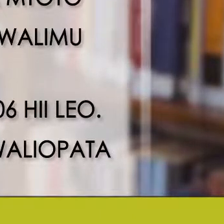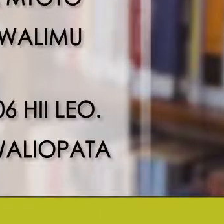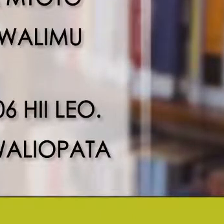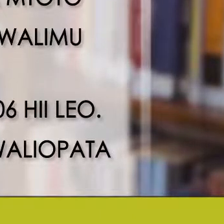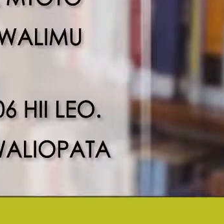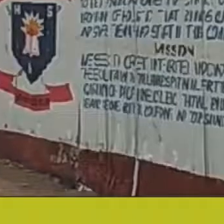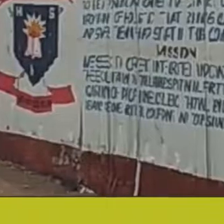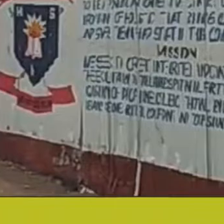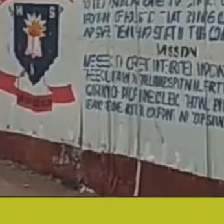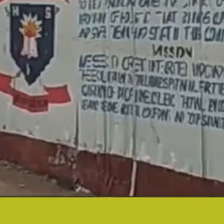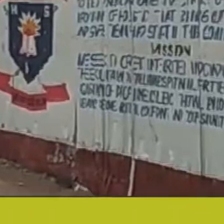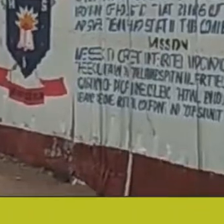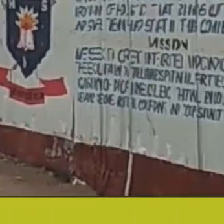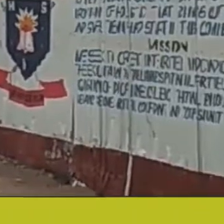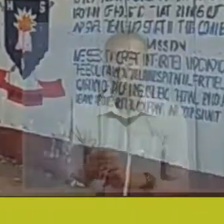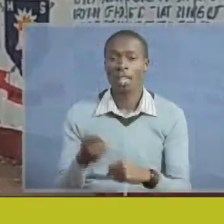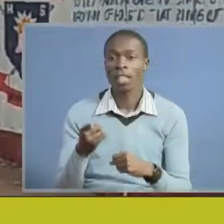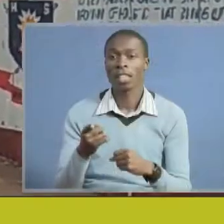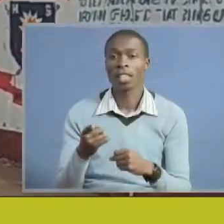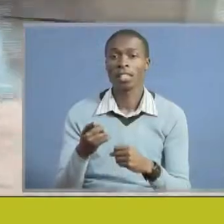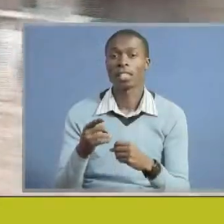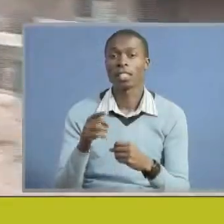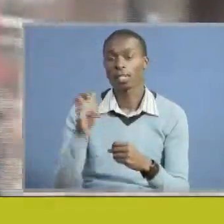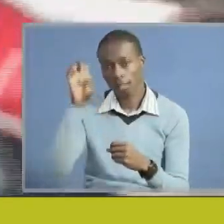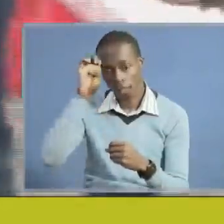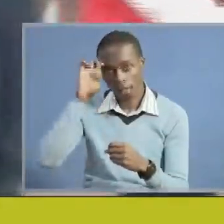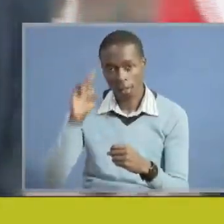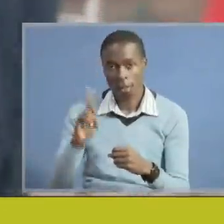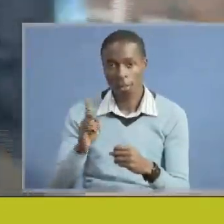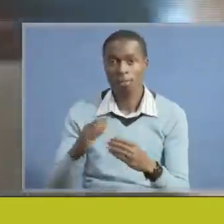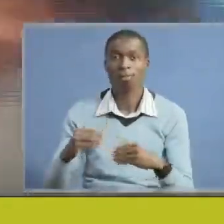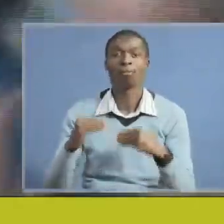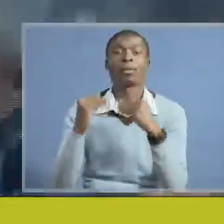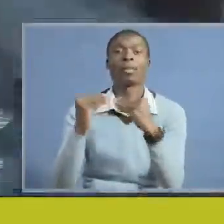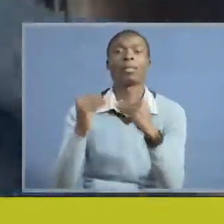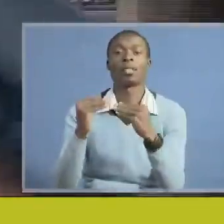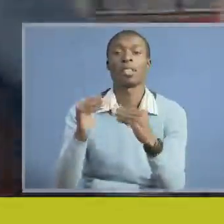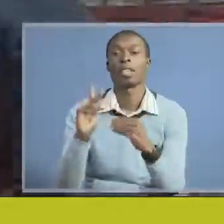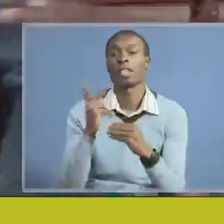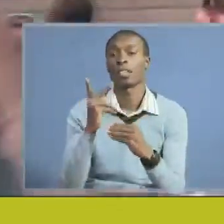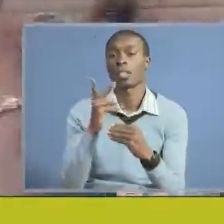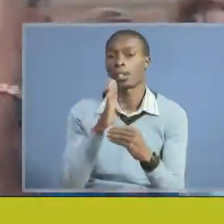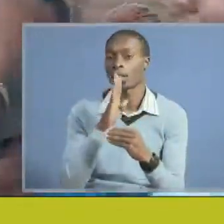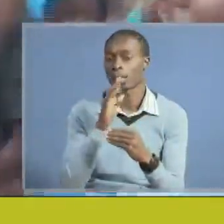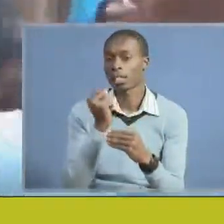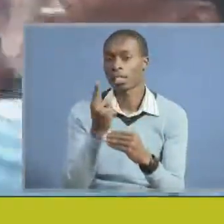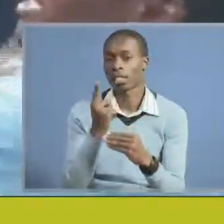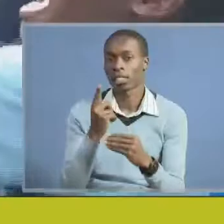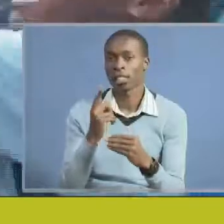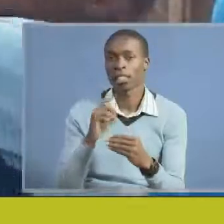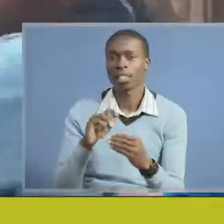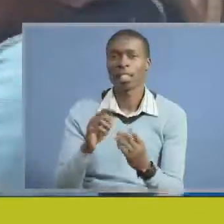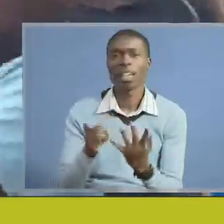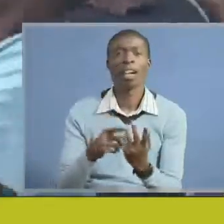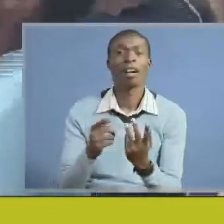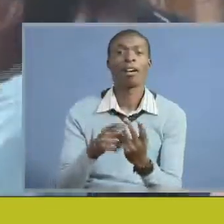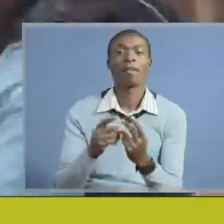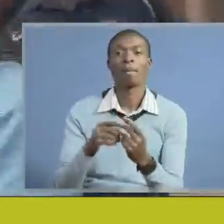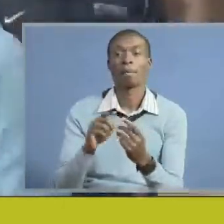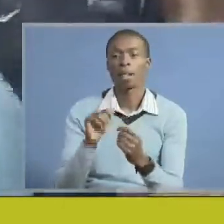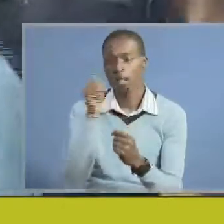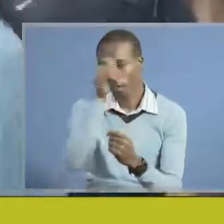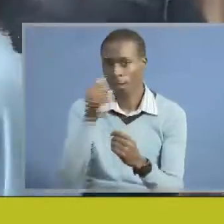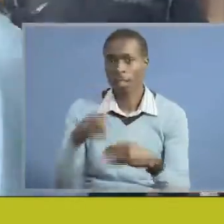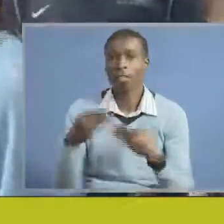iliyopita. Hatua hii imefanya sekta ya elimu nchini kupanda ngazi. Kenya imekuwa ikitajwa kuwa miongoni mwa nchi za Afrika zinazotoa